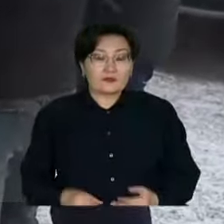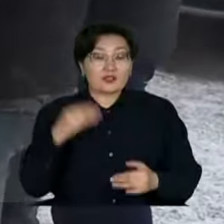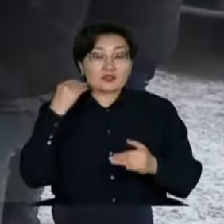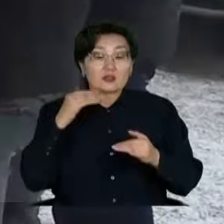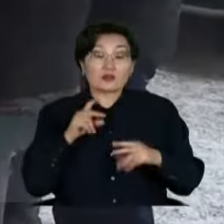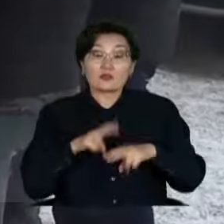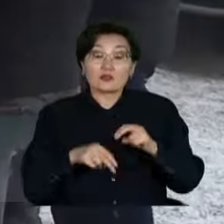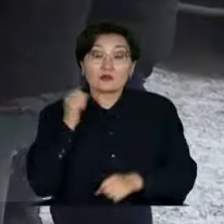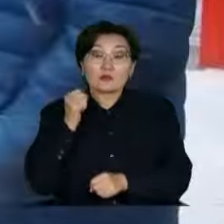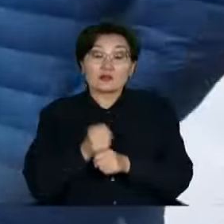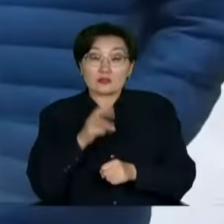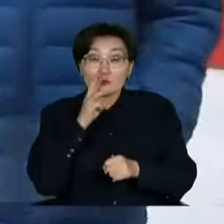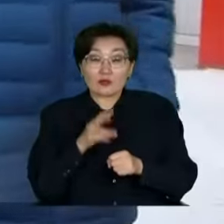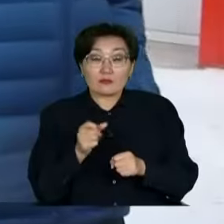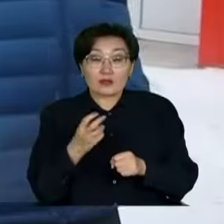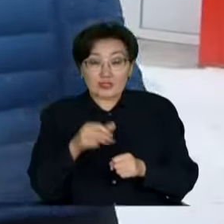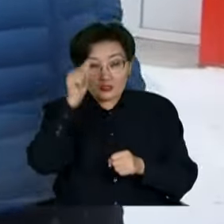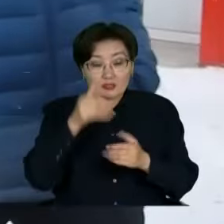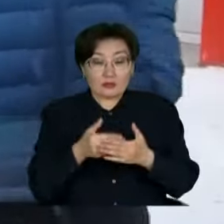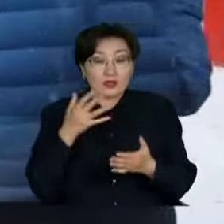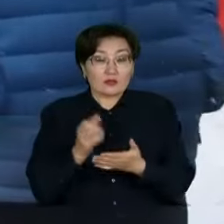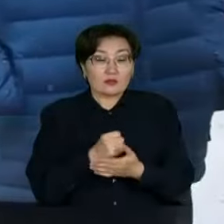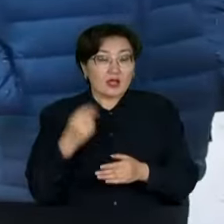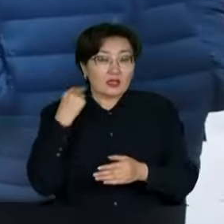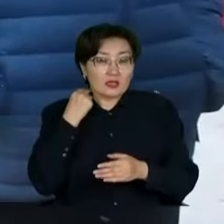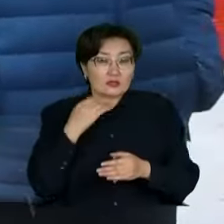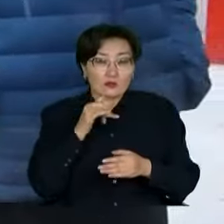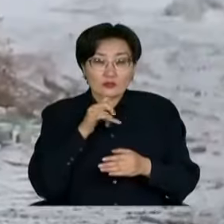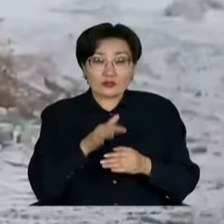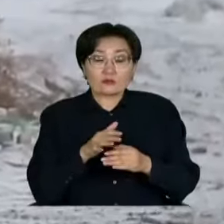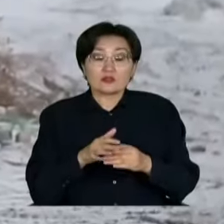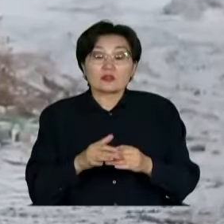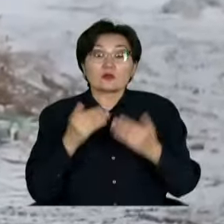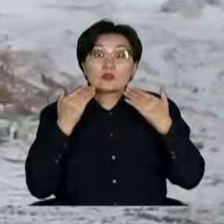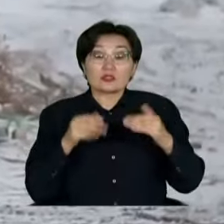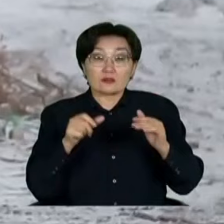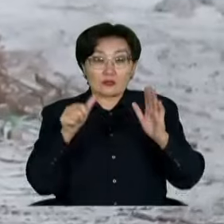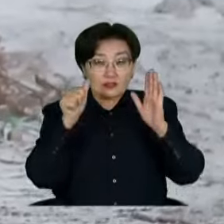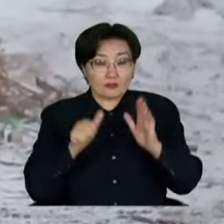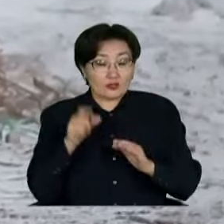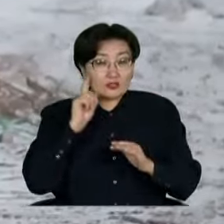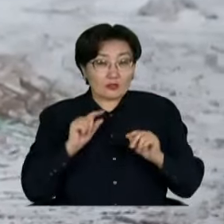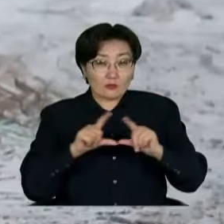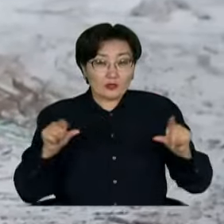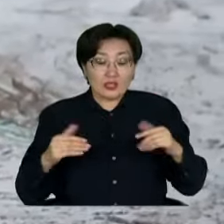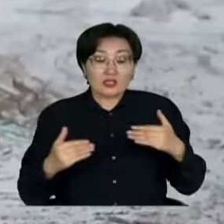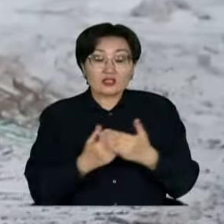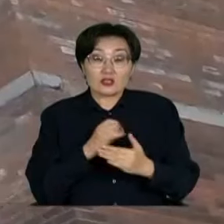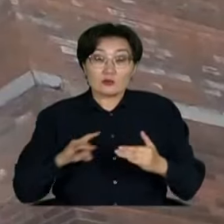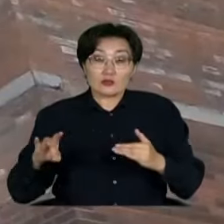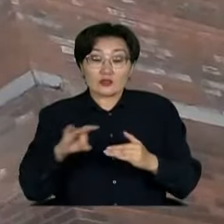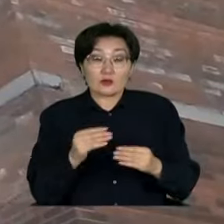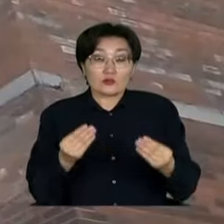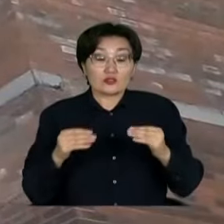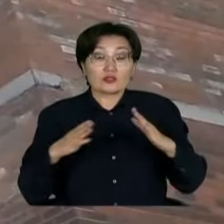Ақтөбелік құрылысшылар еңбек ақысын бірнеше айдан бері ала алмай қарызға батып отыр. Кірпіш қалаушылар соңғы жарты жылда жайлы мектеп жаңа ақшам ауданының зәулім